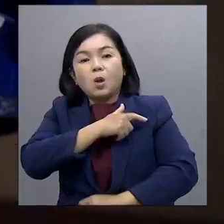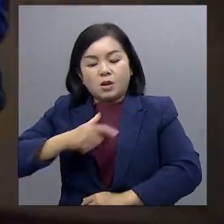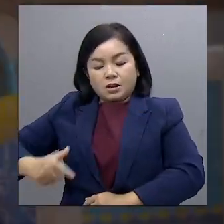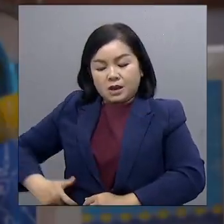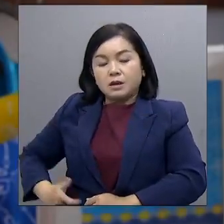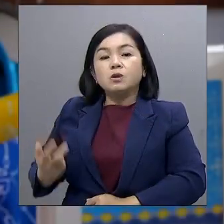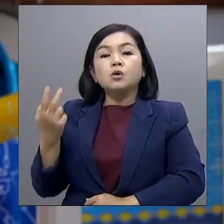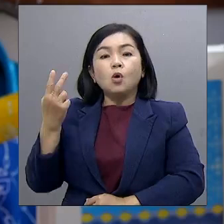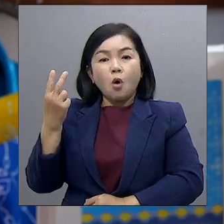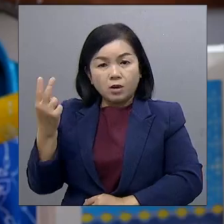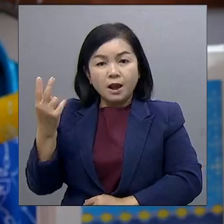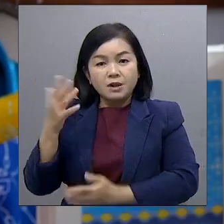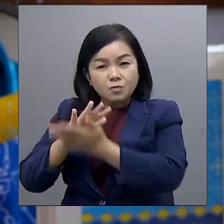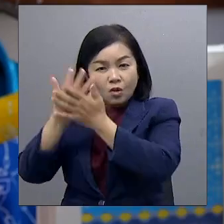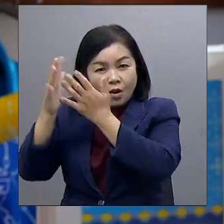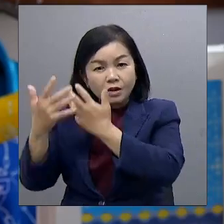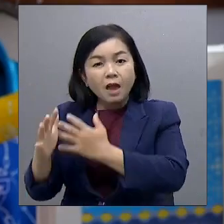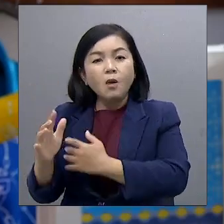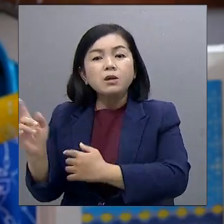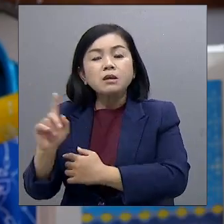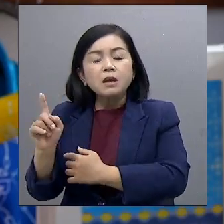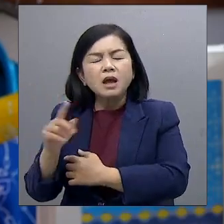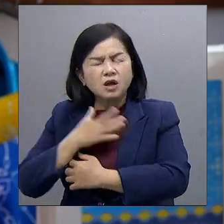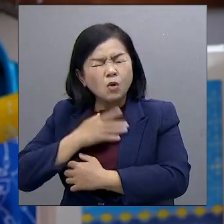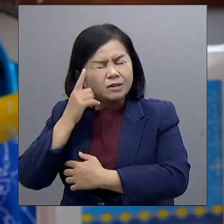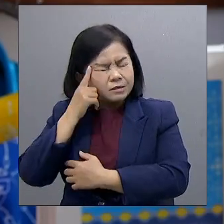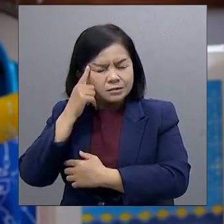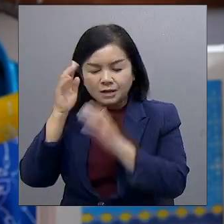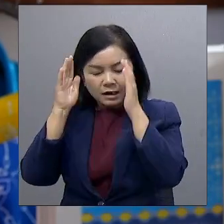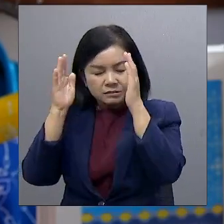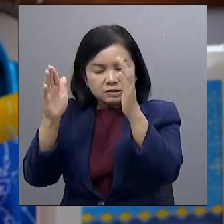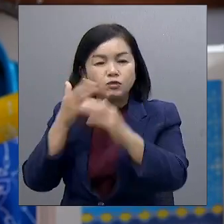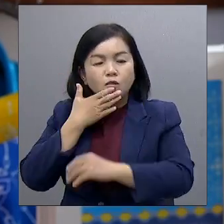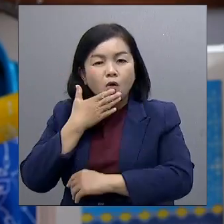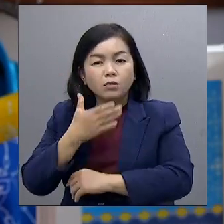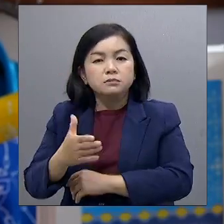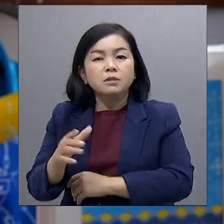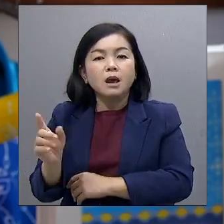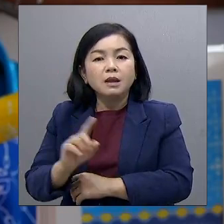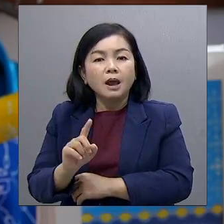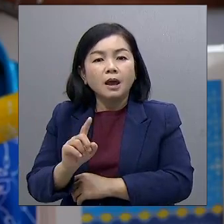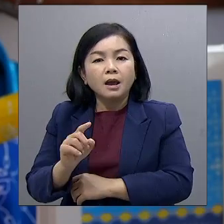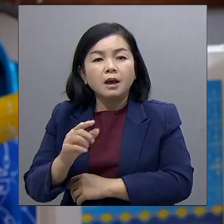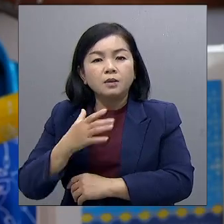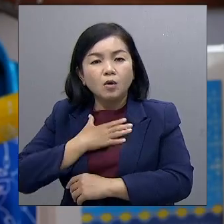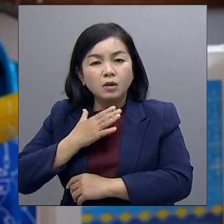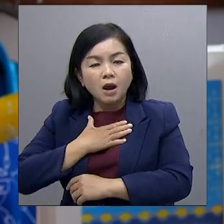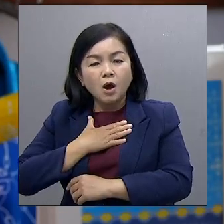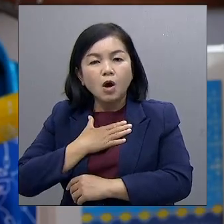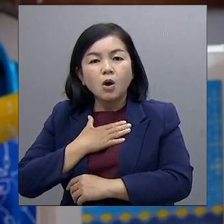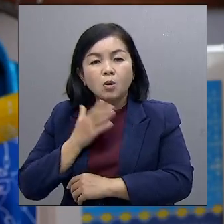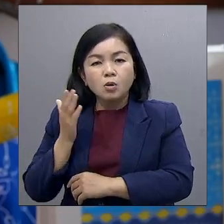กล้าถวายพระองค์ท่านแล้วสิ่งหนึ่งที่พิิดและตั้งจิตอธิษฐานตลอดเวลานั่นหมายถึงว่าอ่าขอ